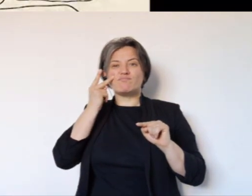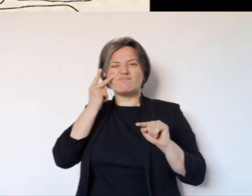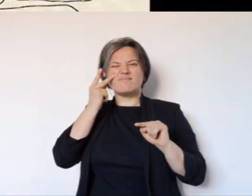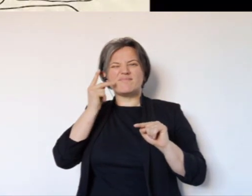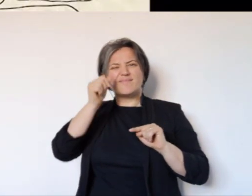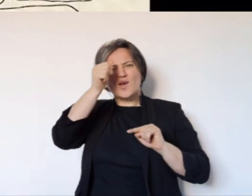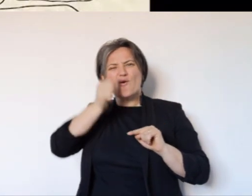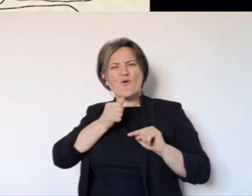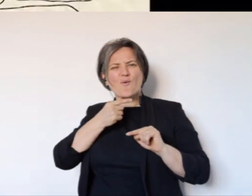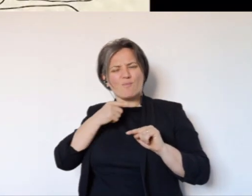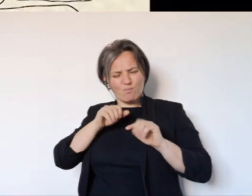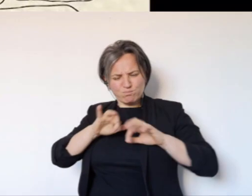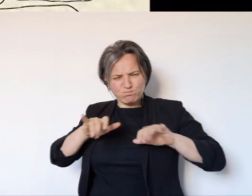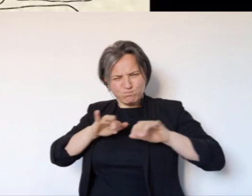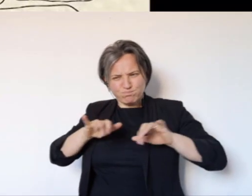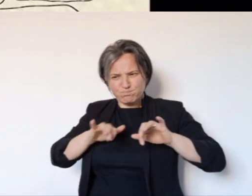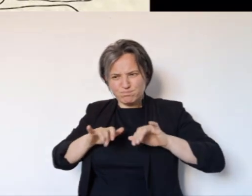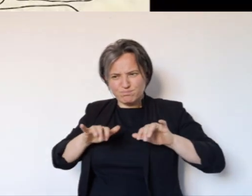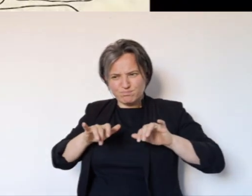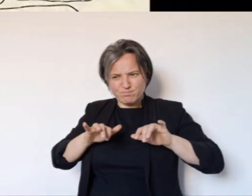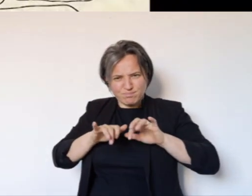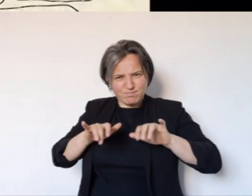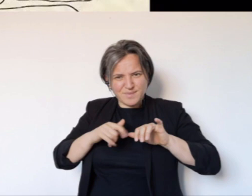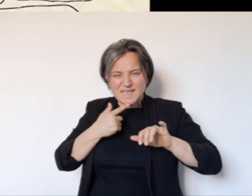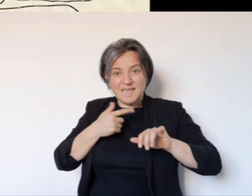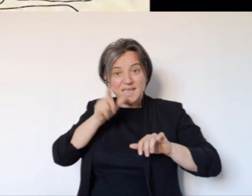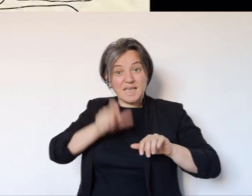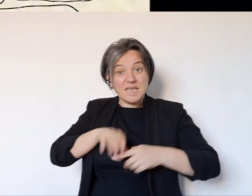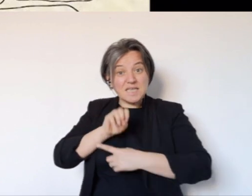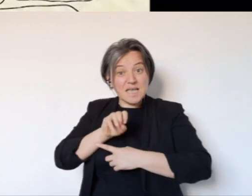Lui vede, questo è un insegnante che